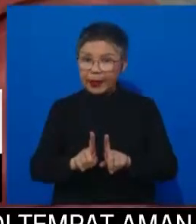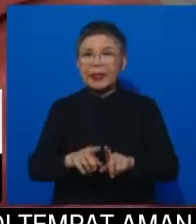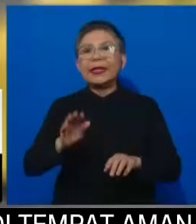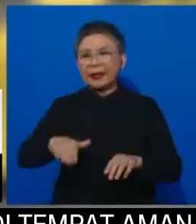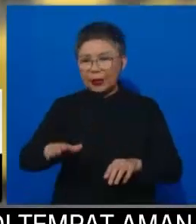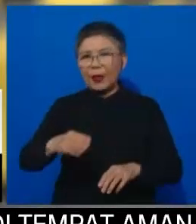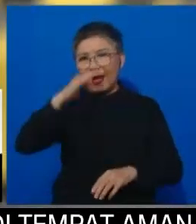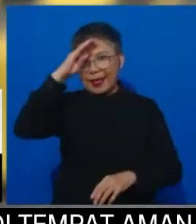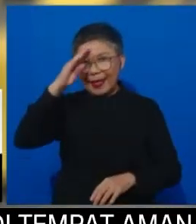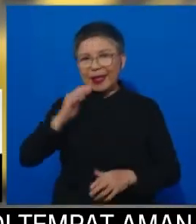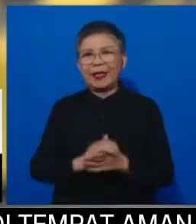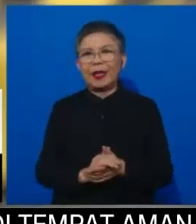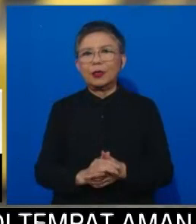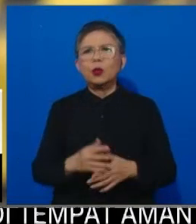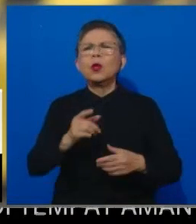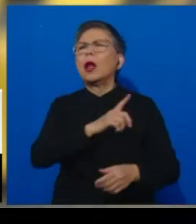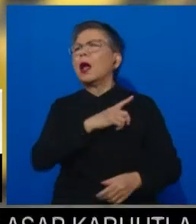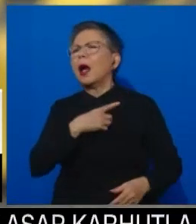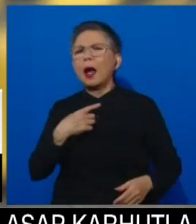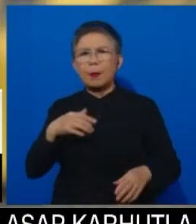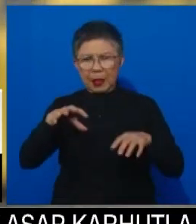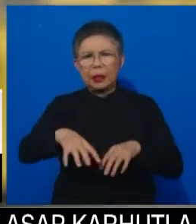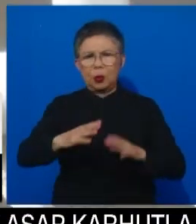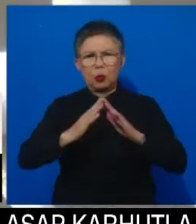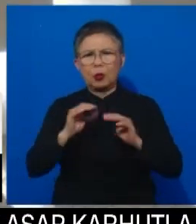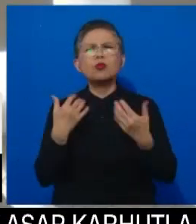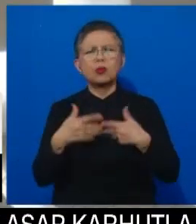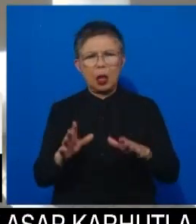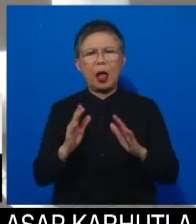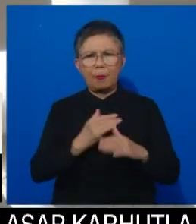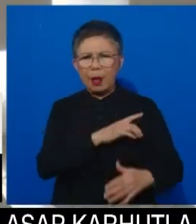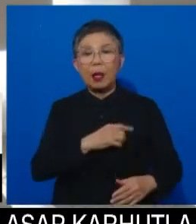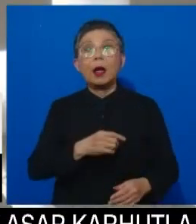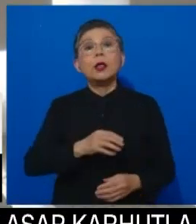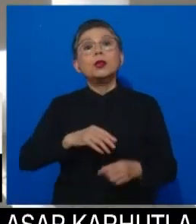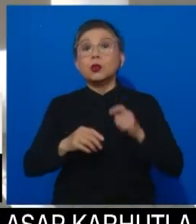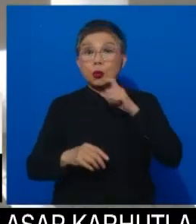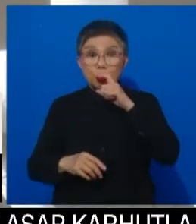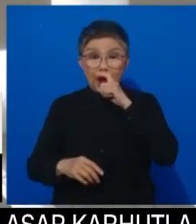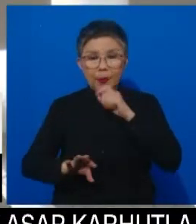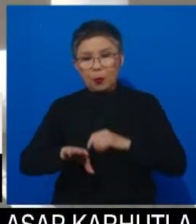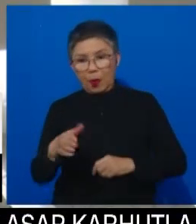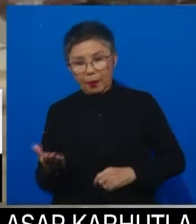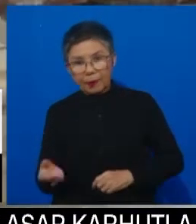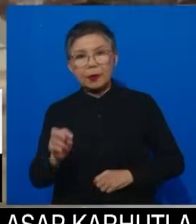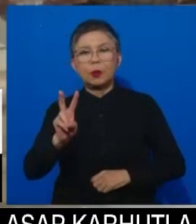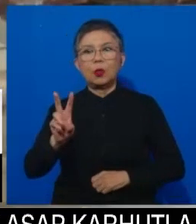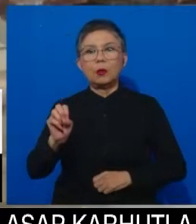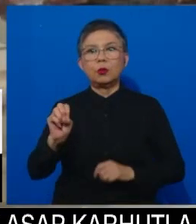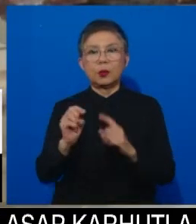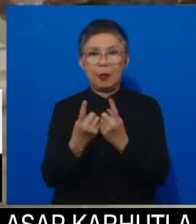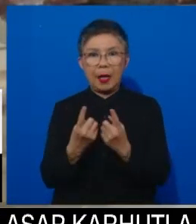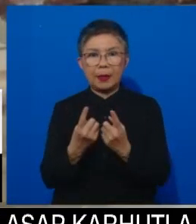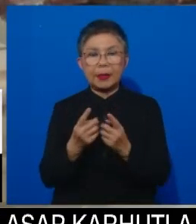dan anak laki-laki dan sudah lama tinggal di perumahan. Sang suami wafat pada 2011 dan rumah pun